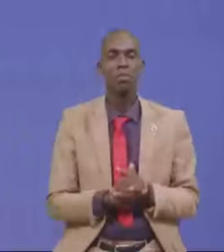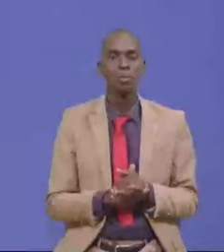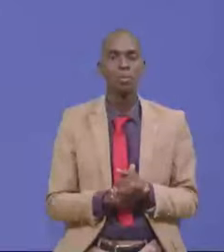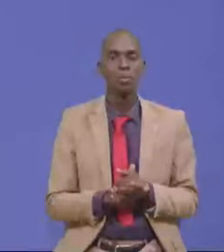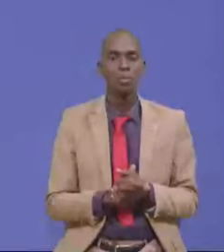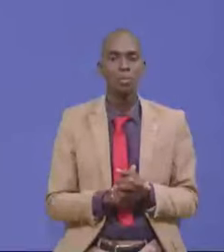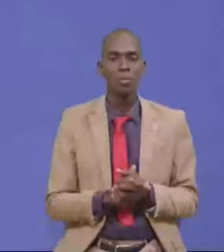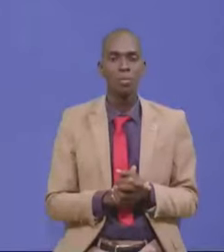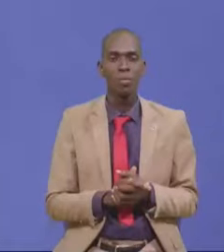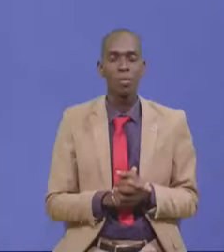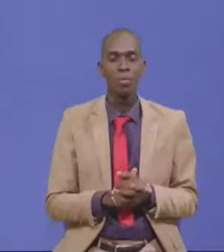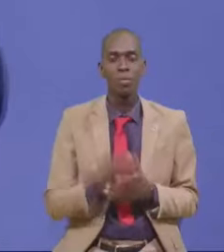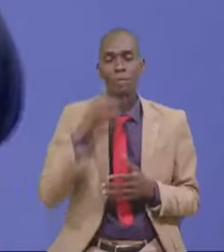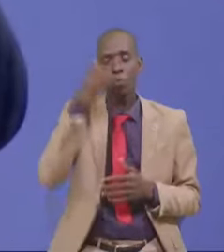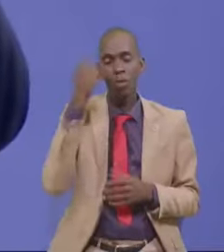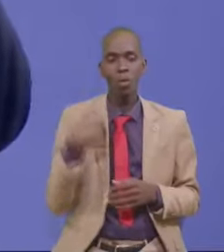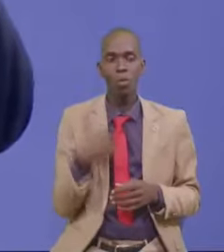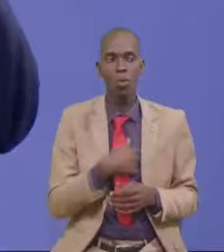Parce que nous tenons dans la vérité.